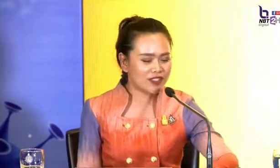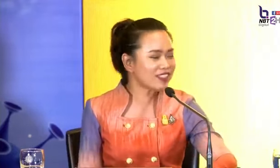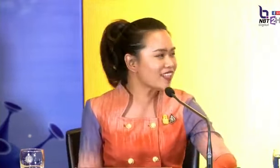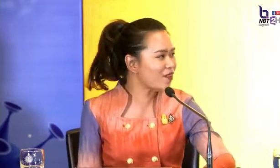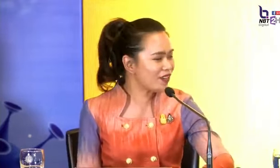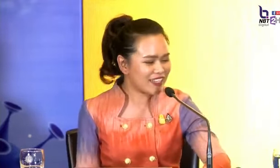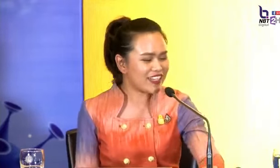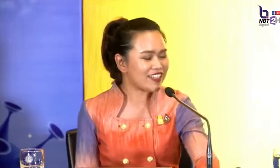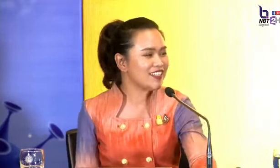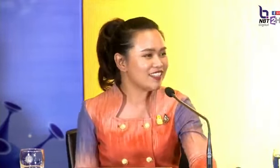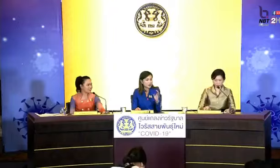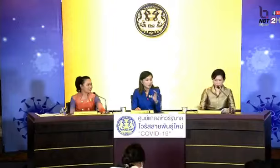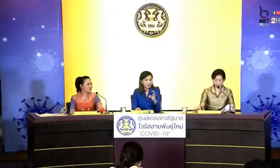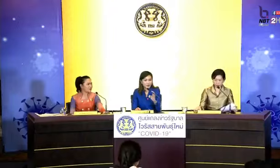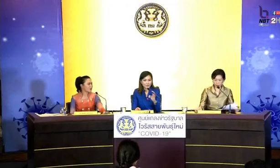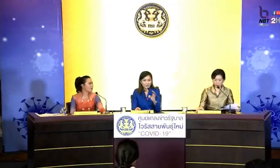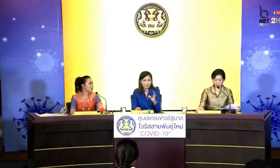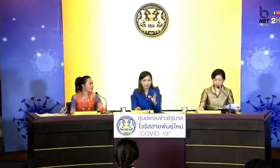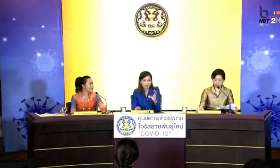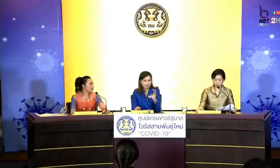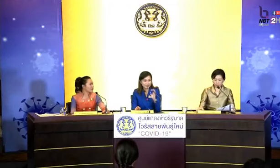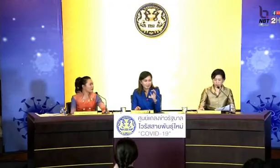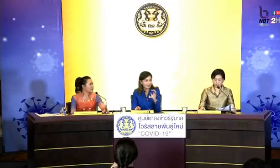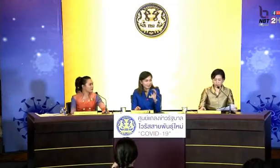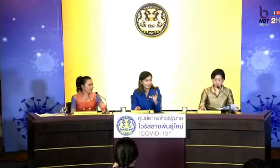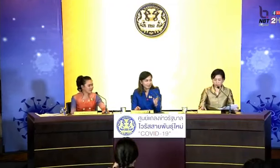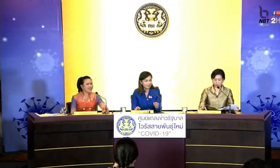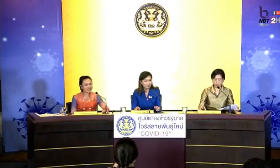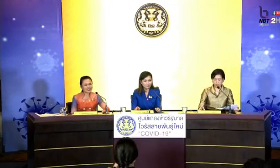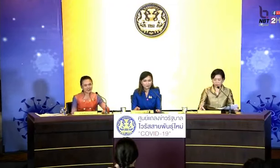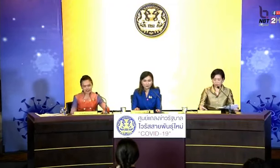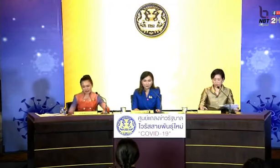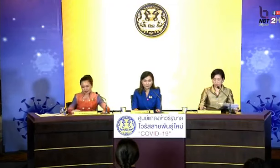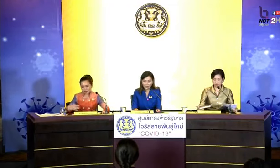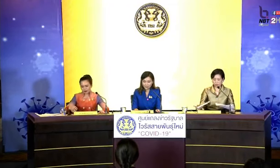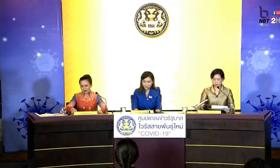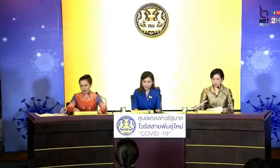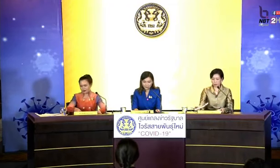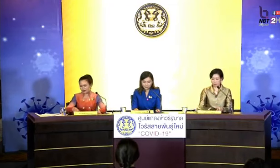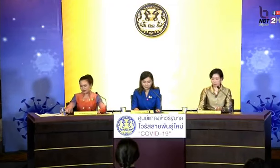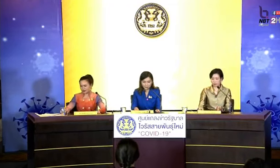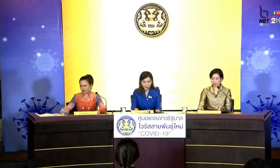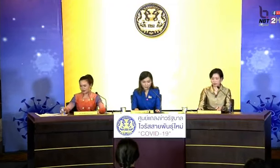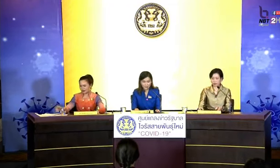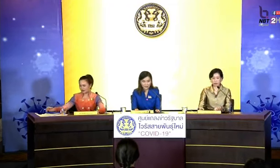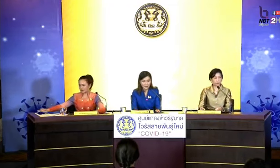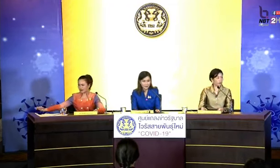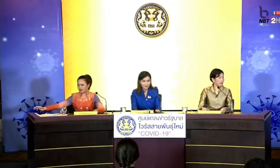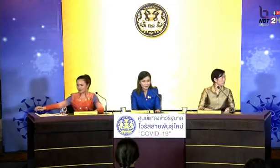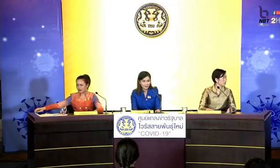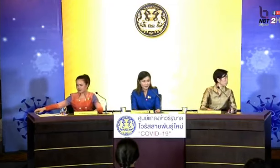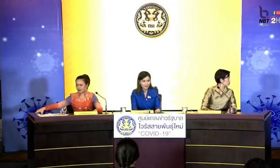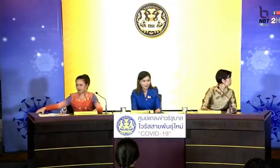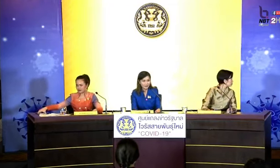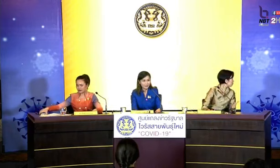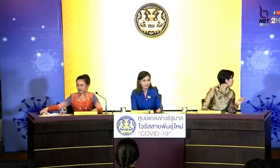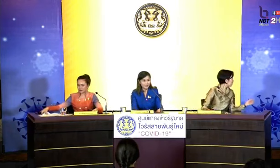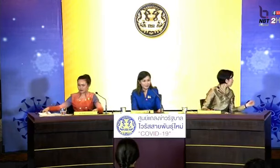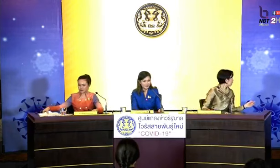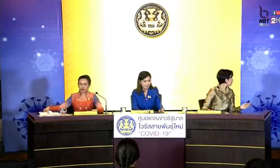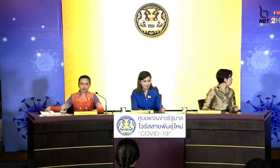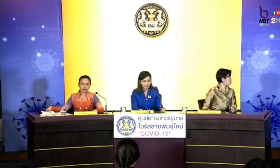ติครม.สั้นๆวันนี้ค่ะ วันนี้เรามีเวลาจำกัดนะคะก็ต้องขออนุญาตว่าเดี๋ยวเรายังมีมติคร